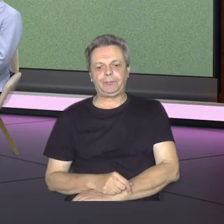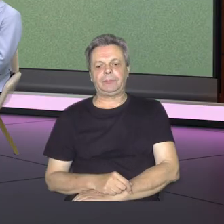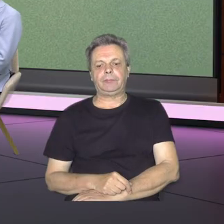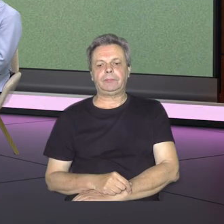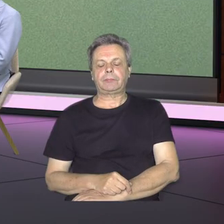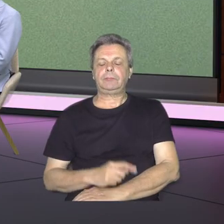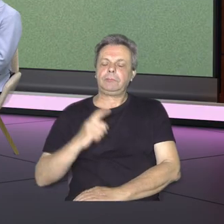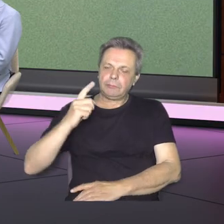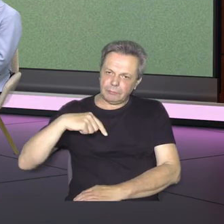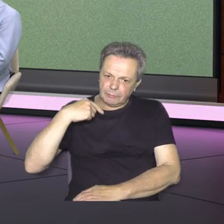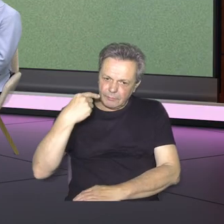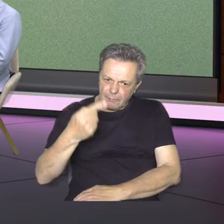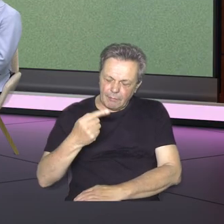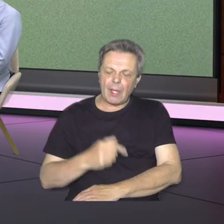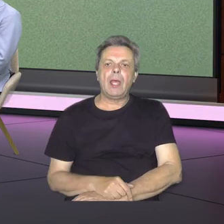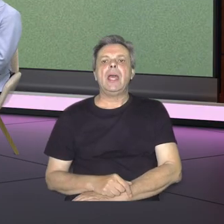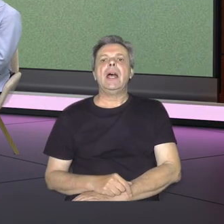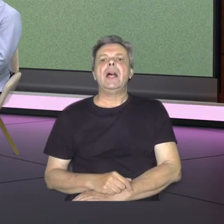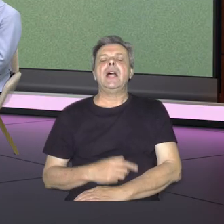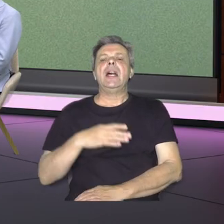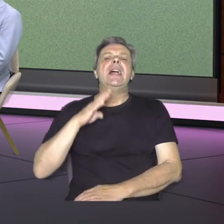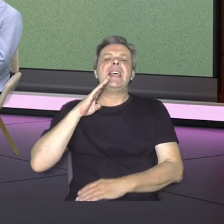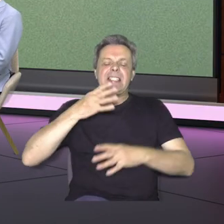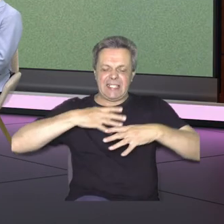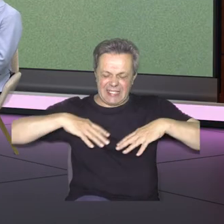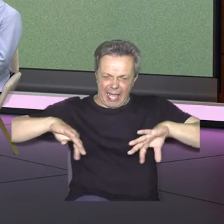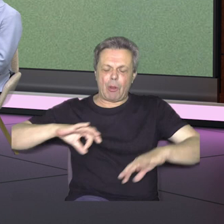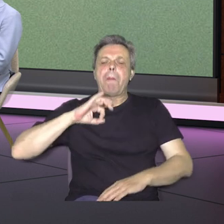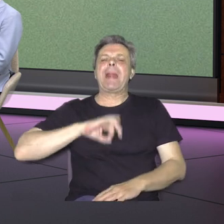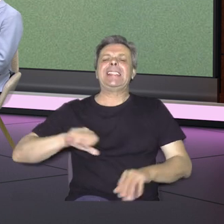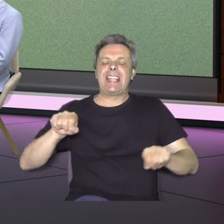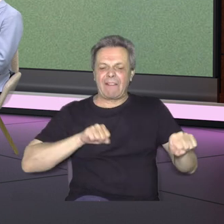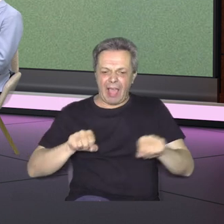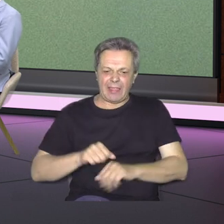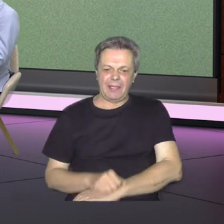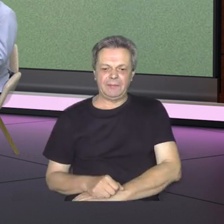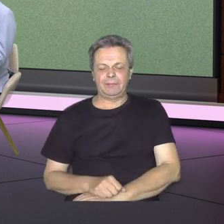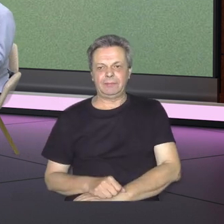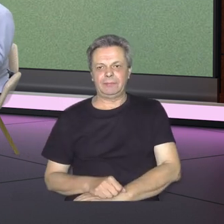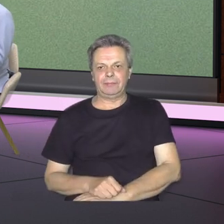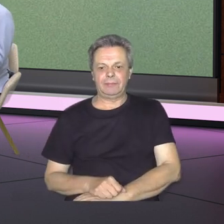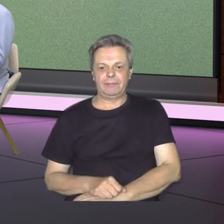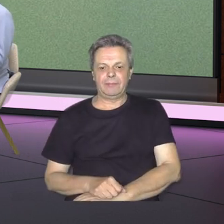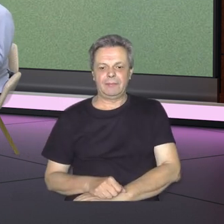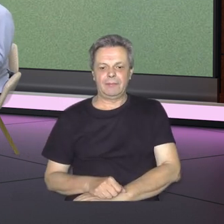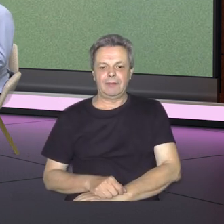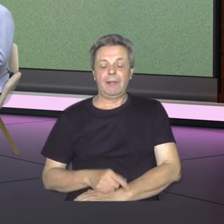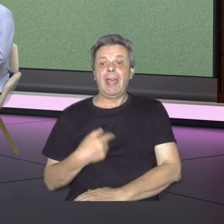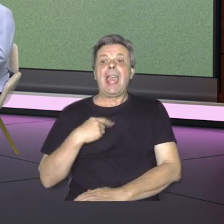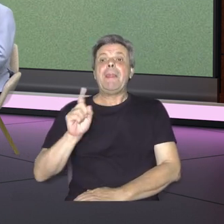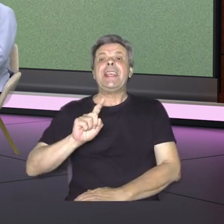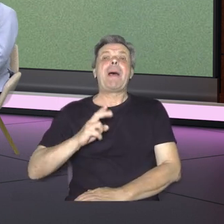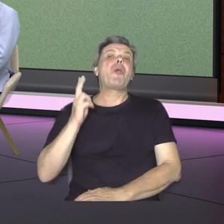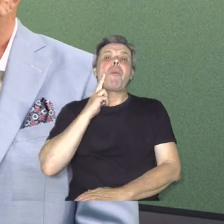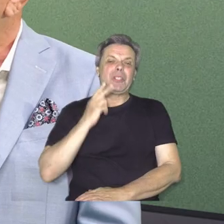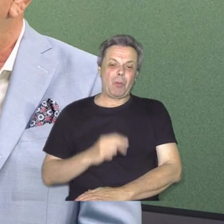tako govorilo. Zatim ste bili u Saboru, predsjednik vlade. Što niste bili, a htjeli biste biti? Biskup